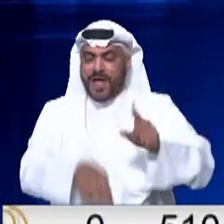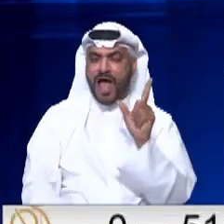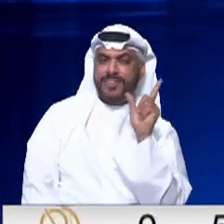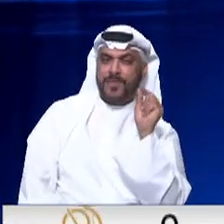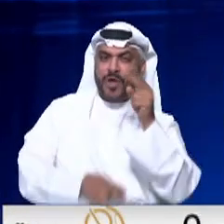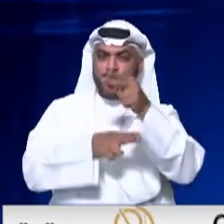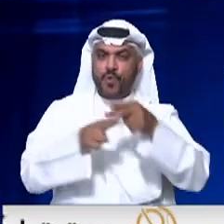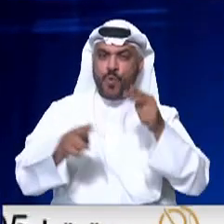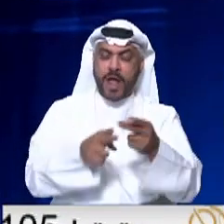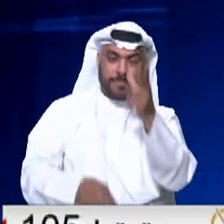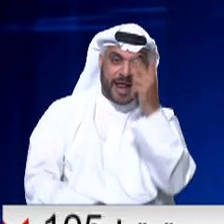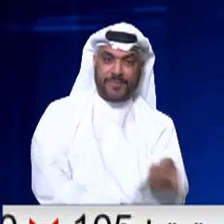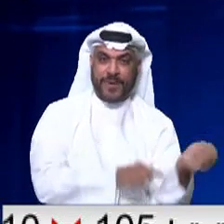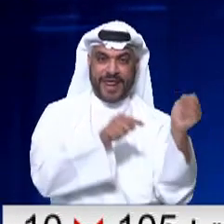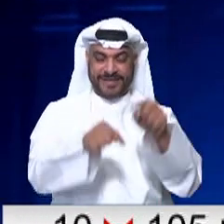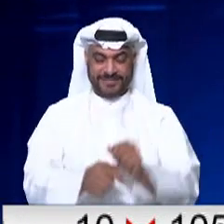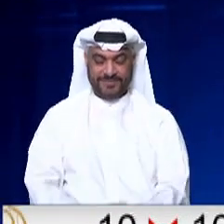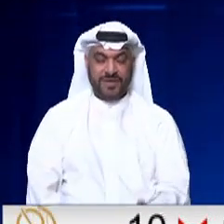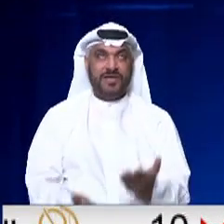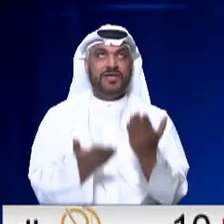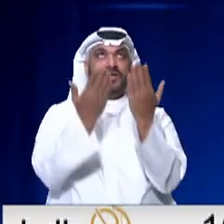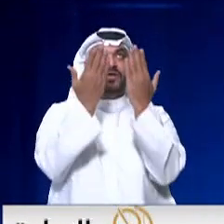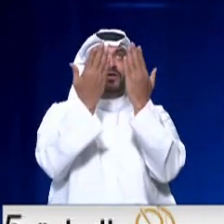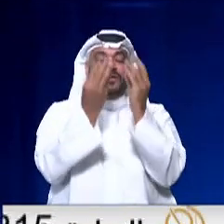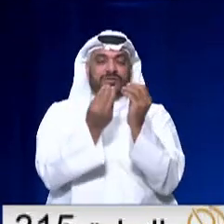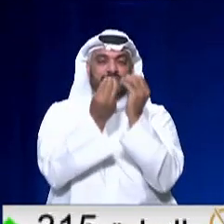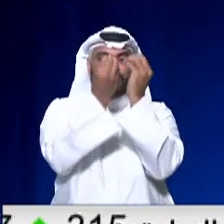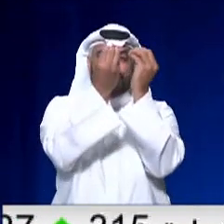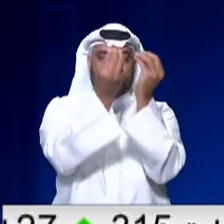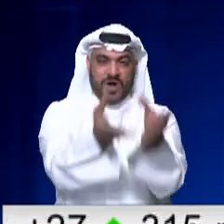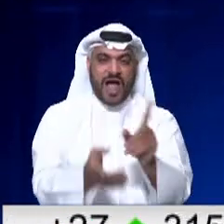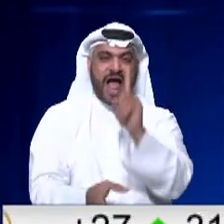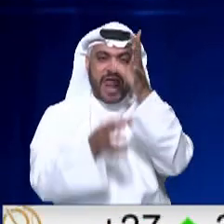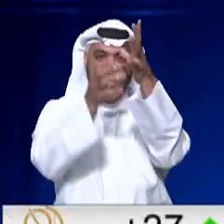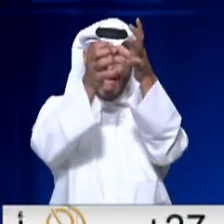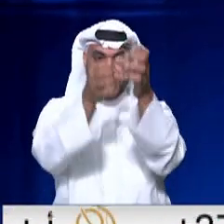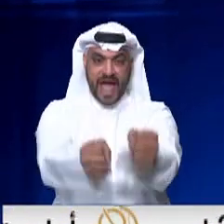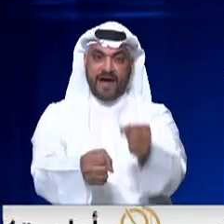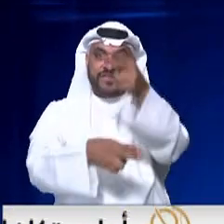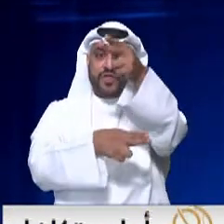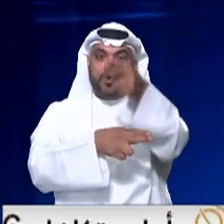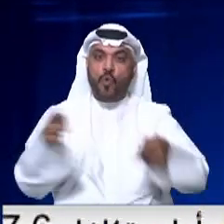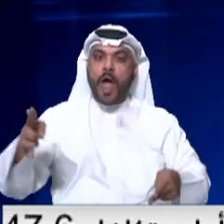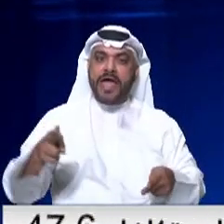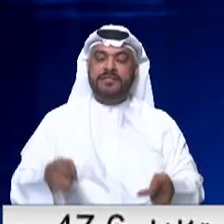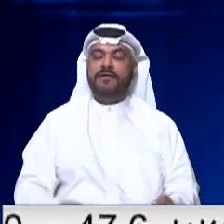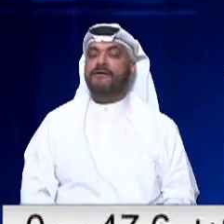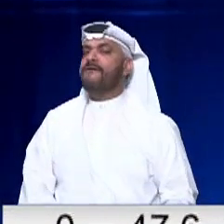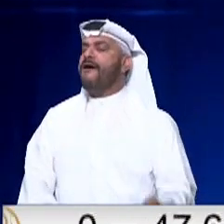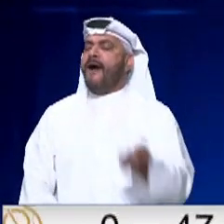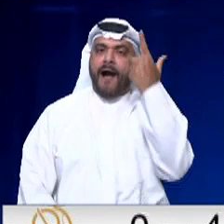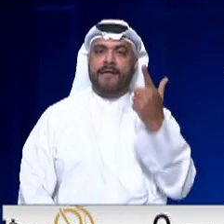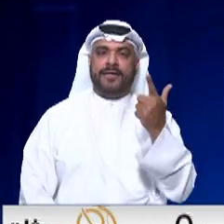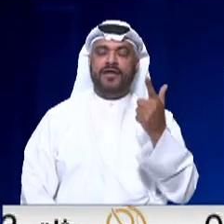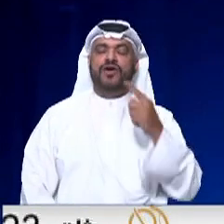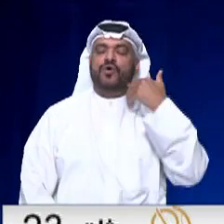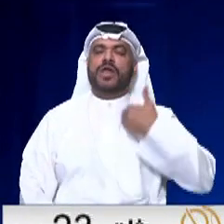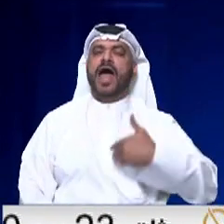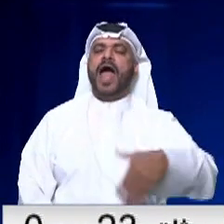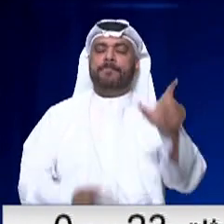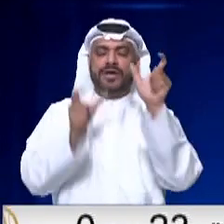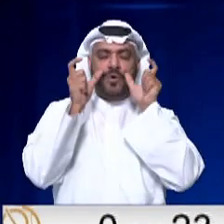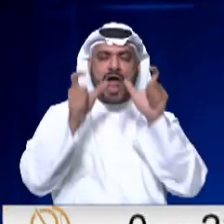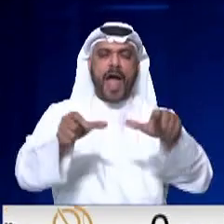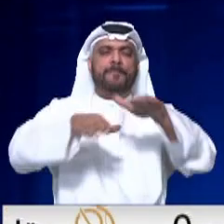دولة الكويت. سائلا سموه الباري جل وعلا أن يحفظ الكويت العزيز الوطن العزيز ويديم عليه نعمة